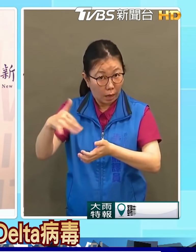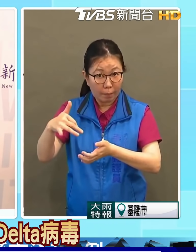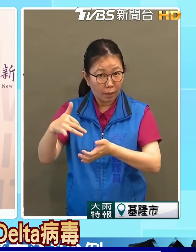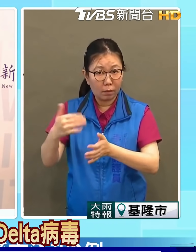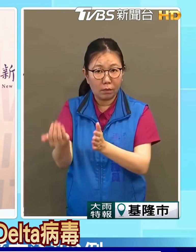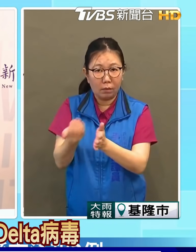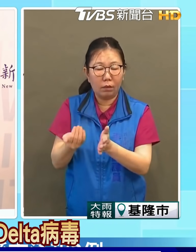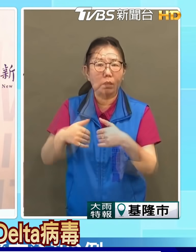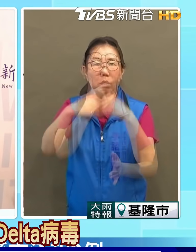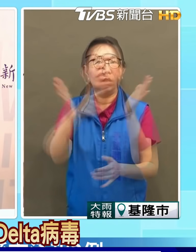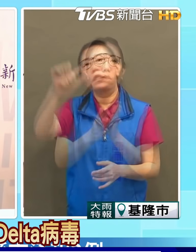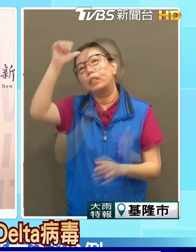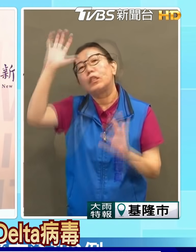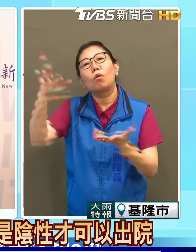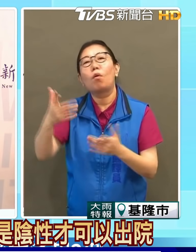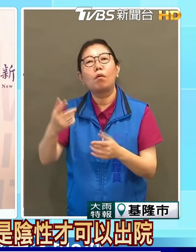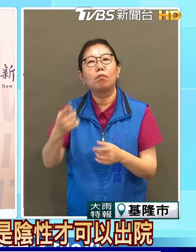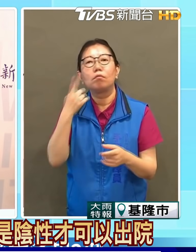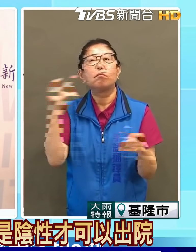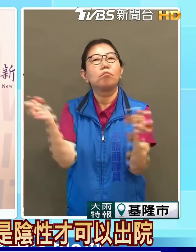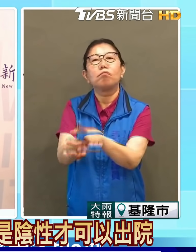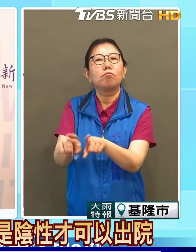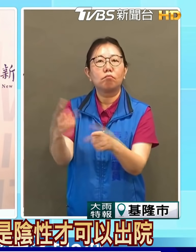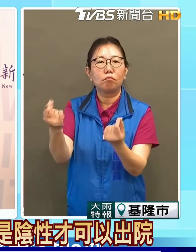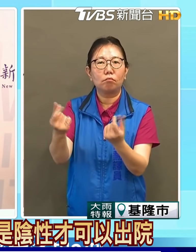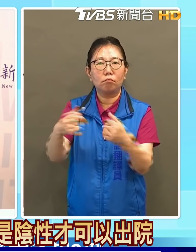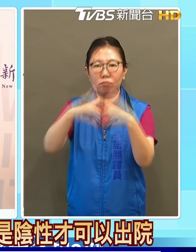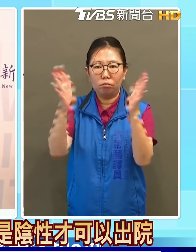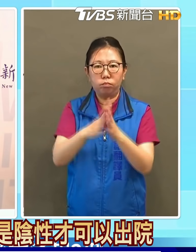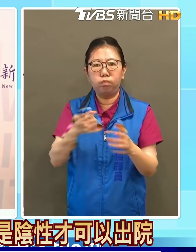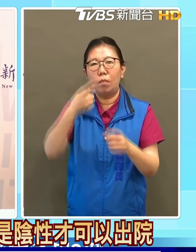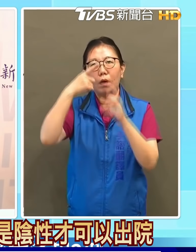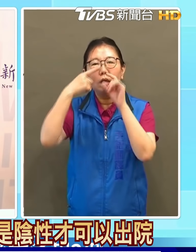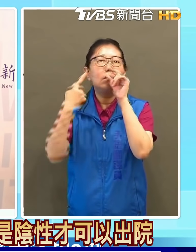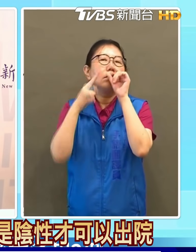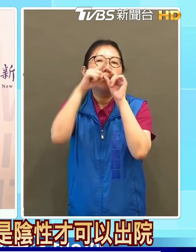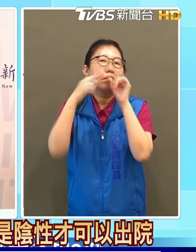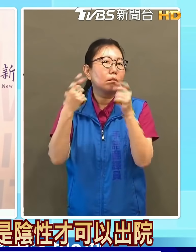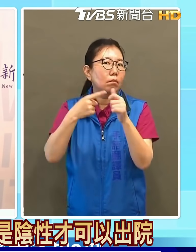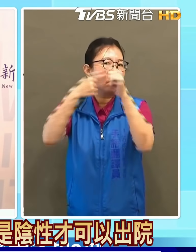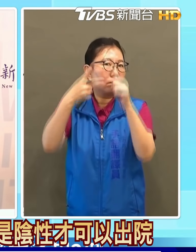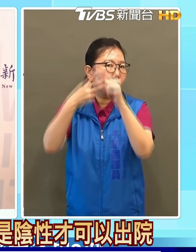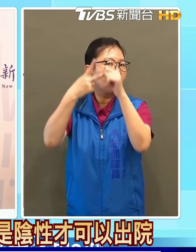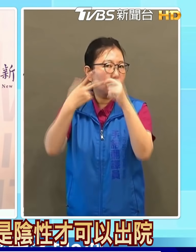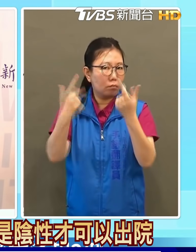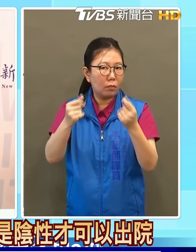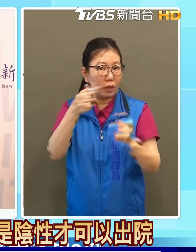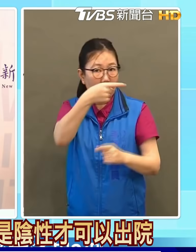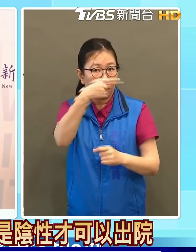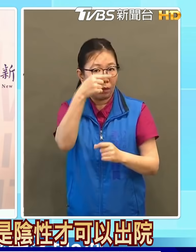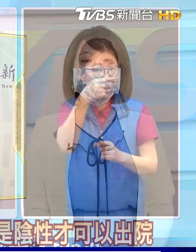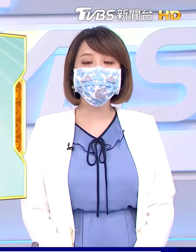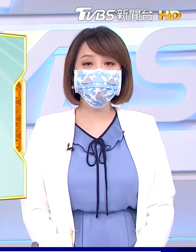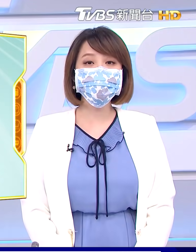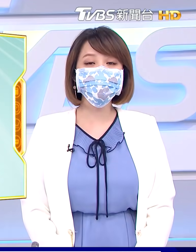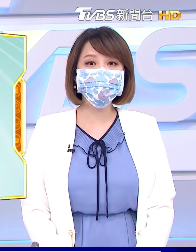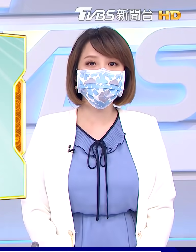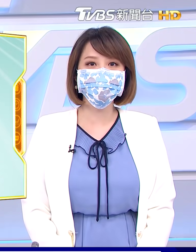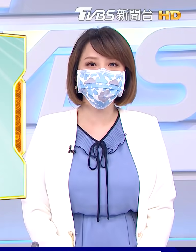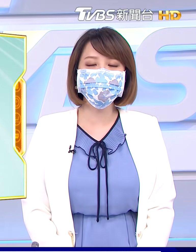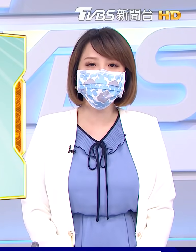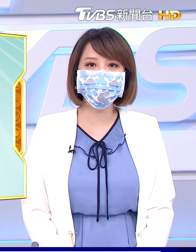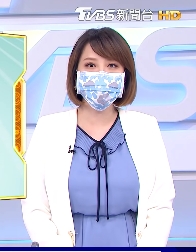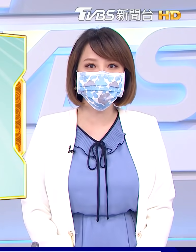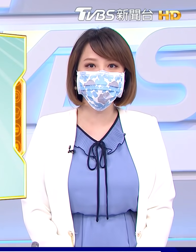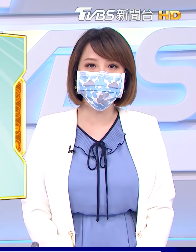都视同德尔塔病毒，必须采检两次都是阴性才可以出院。 行